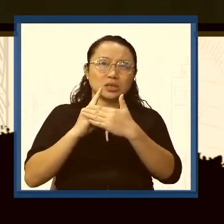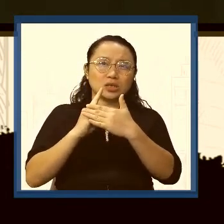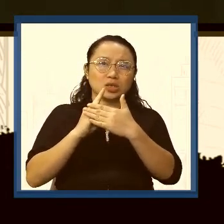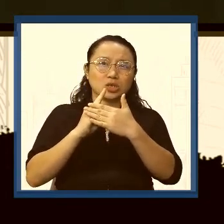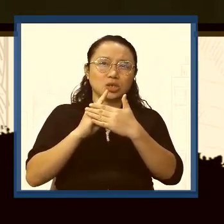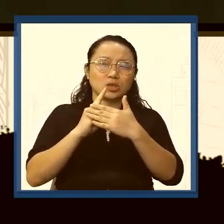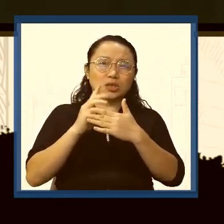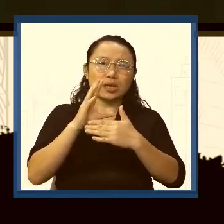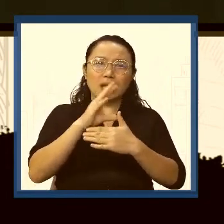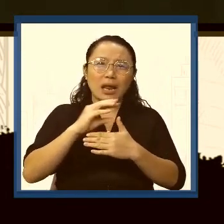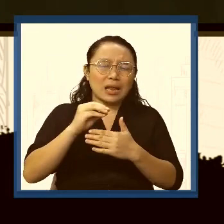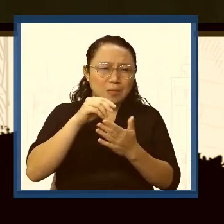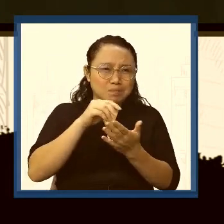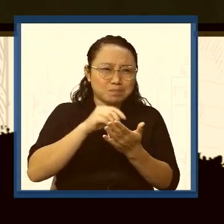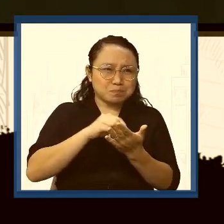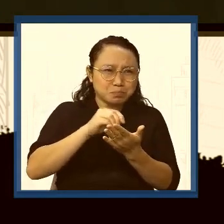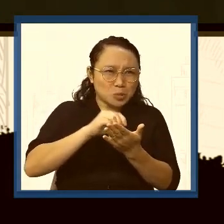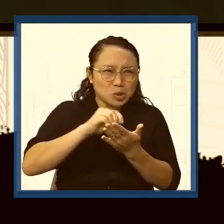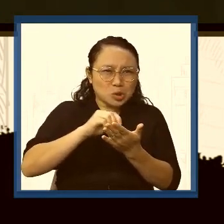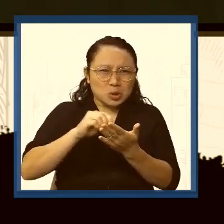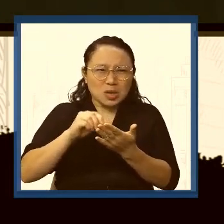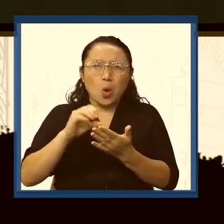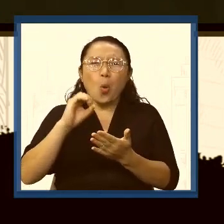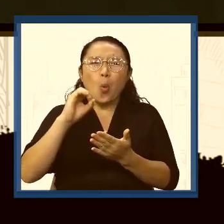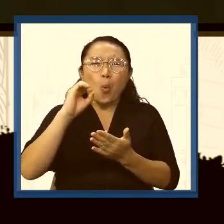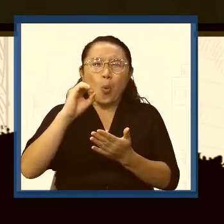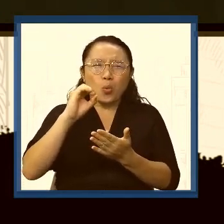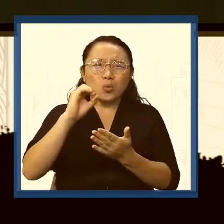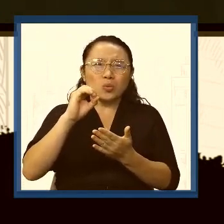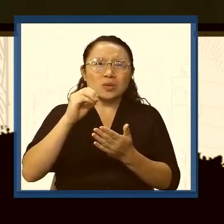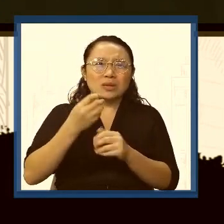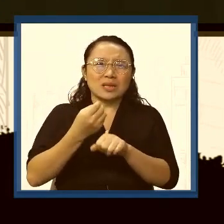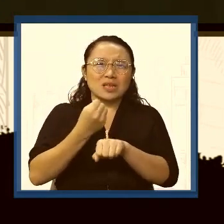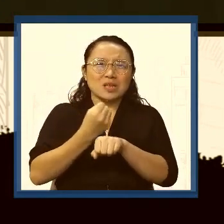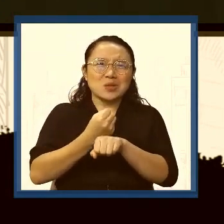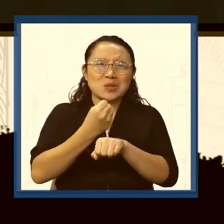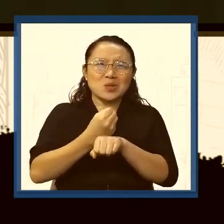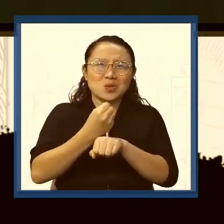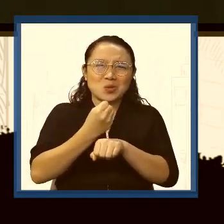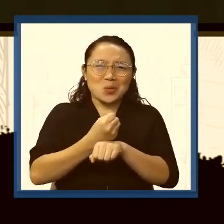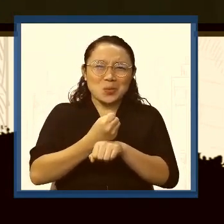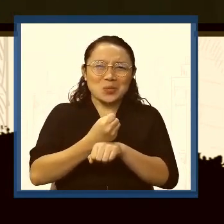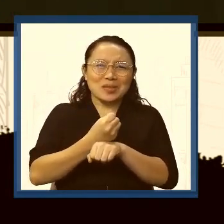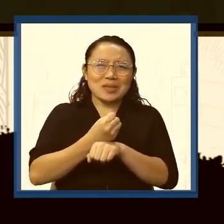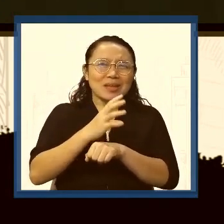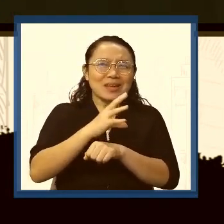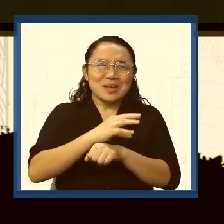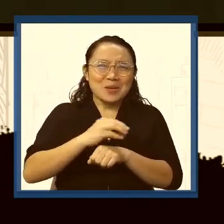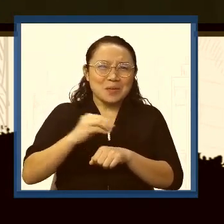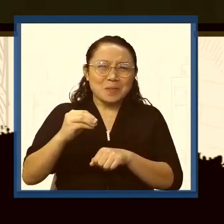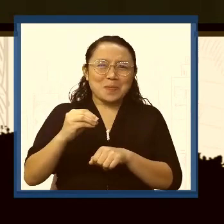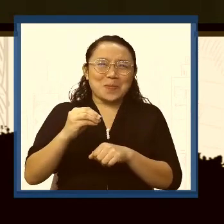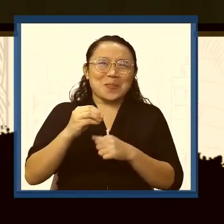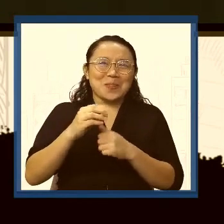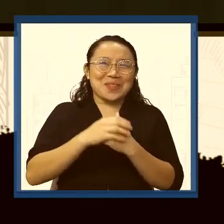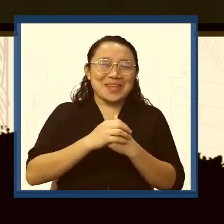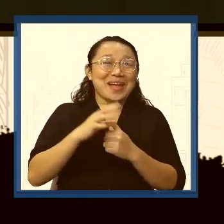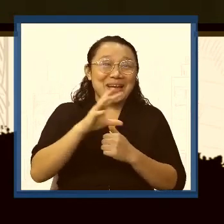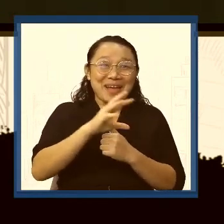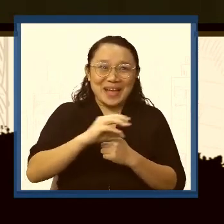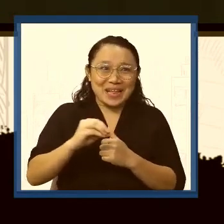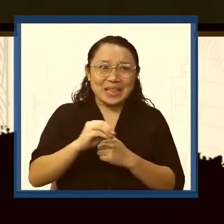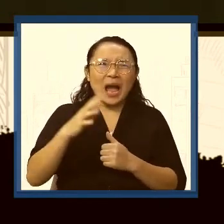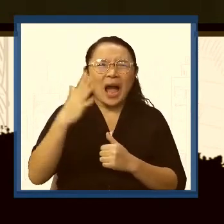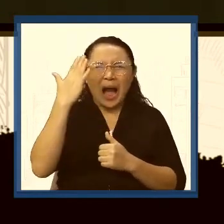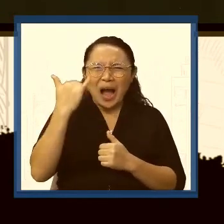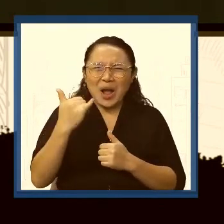duha ka sinapsap nga bato. Imagine ninyo muna, ilabihan kalisod plastaron ang pagsapsap sa bato duha ka buk nganong